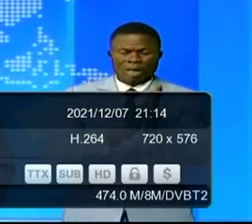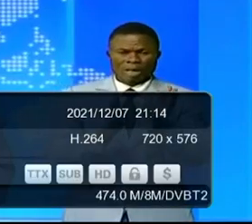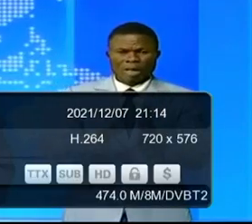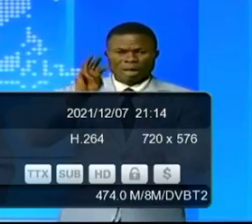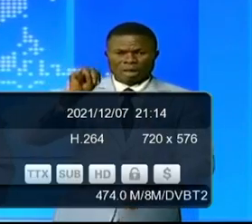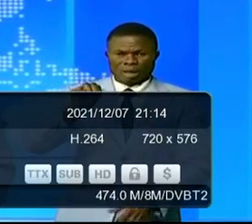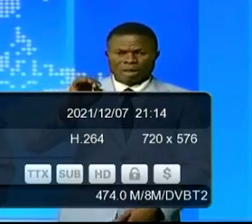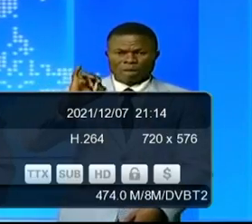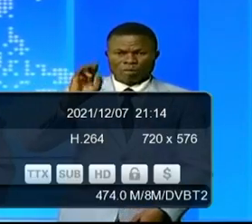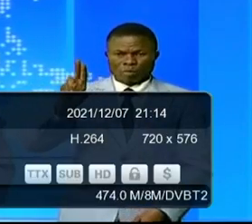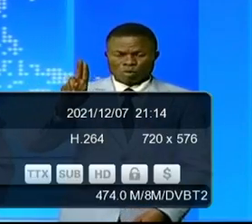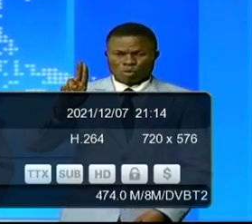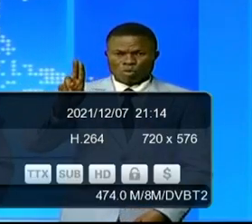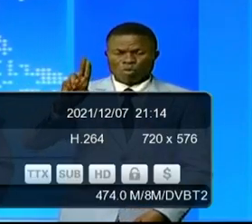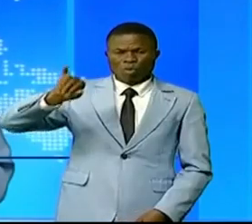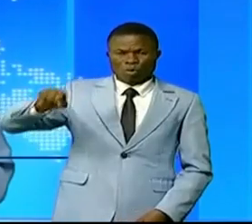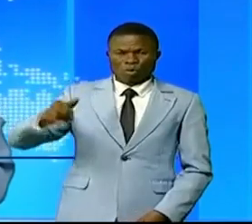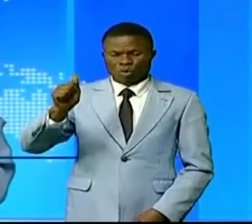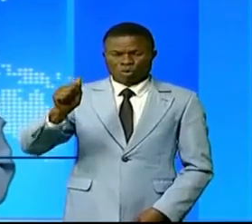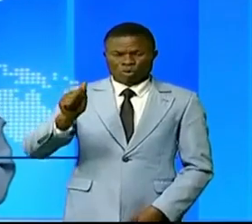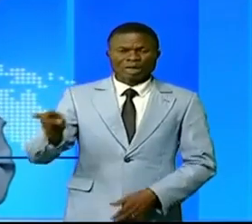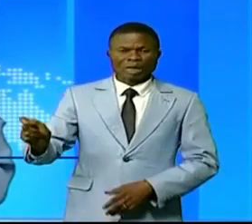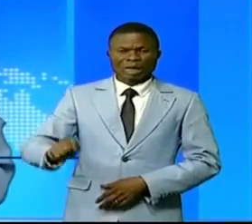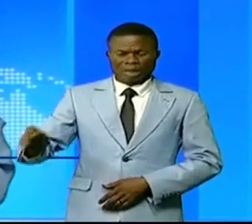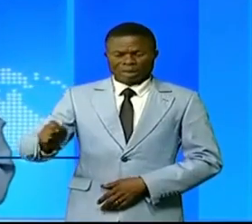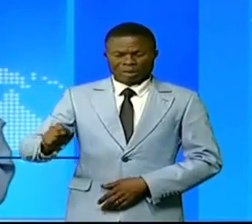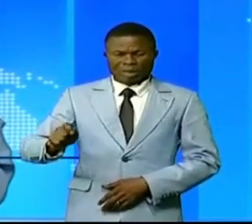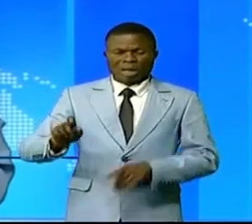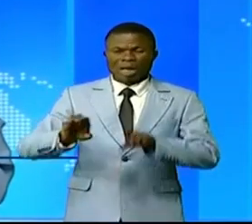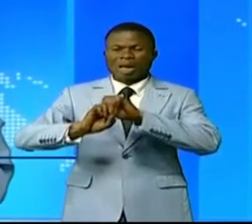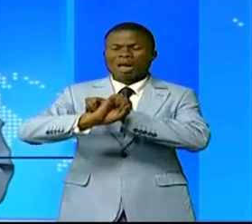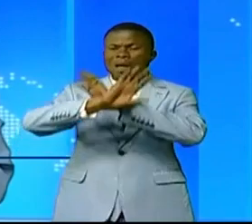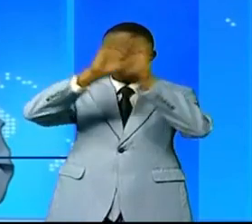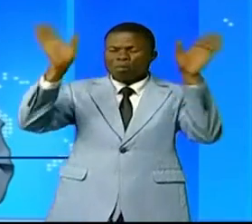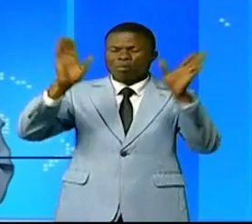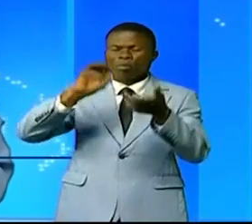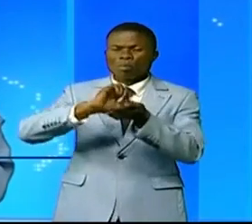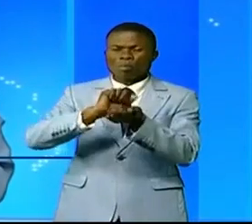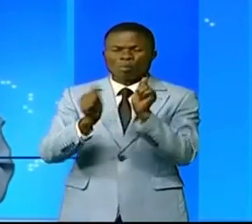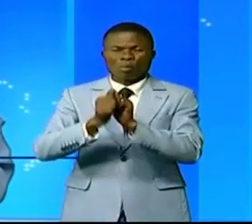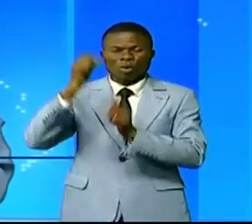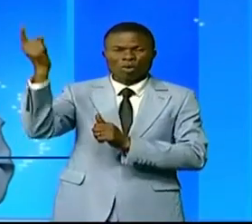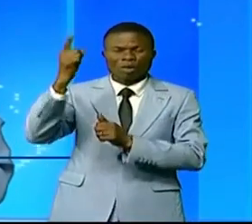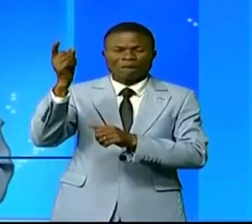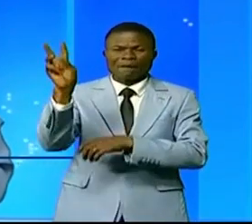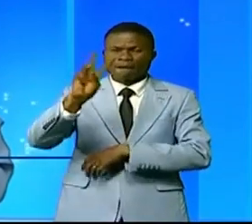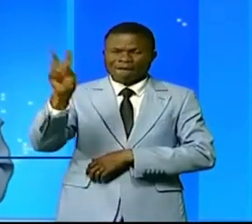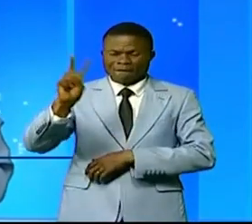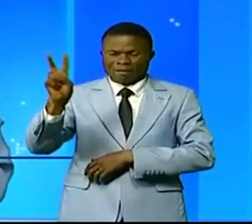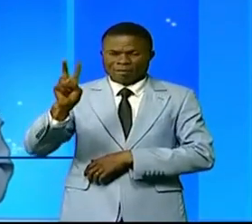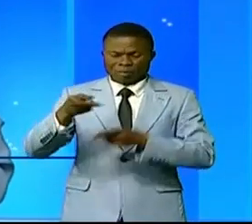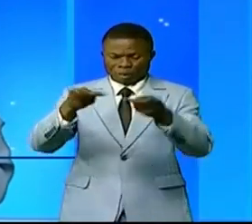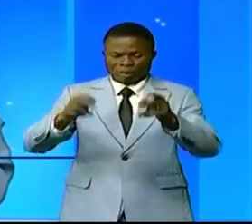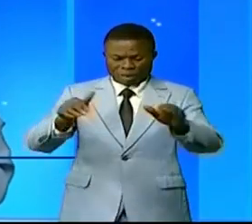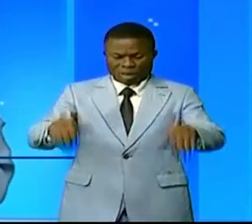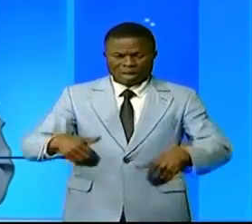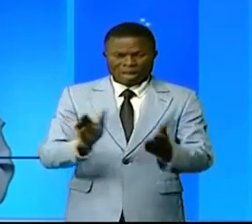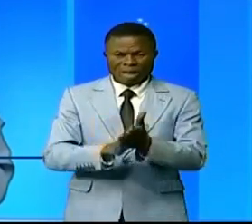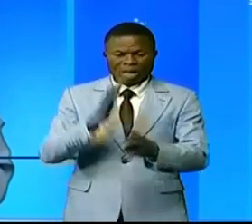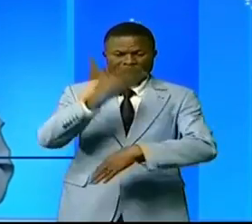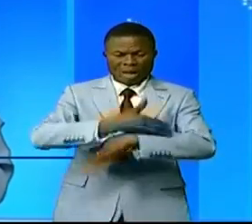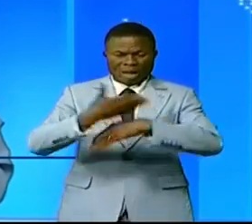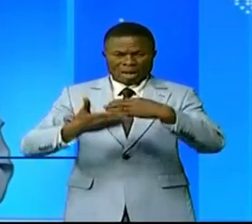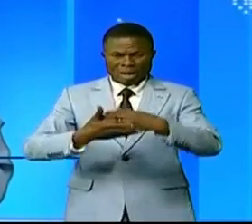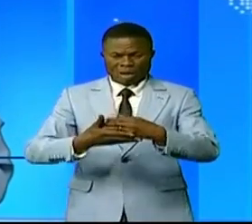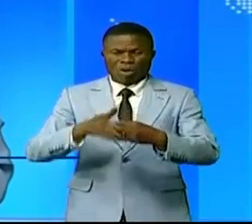Dans le territoire de Niragongo pour un monde plus vert, c'est dans le cadre du jardin scolaire pour un milliard d'arbres à